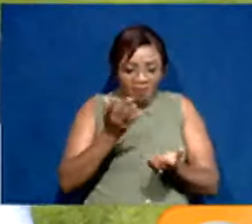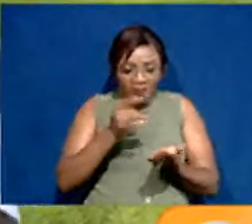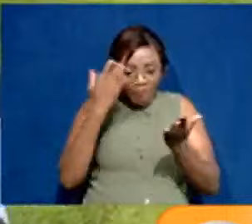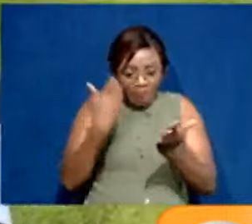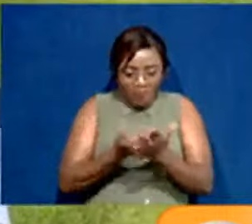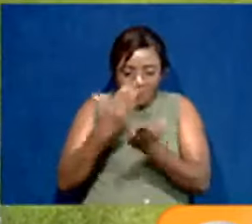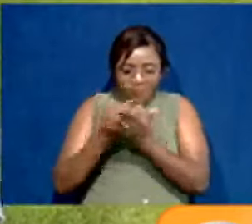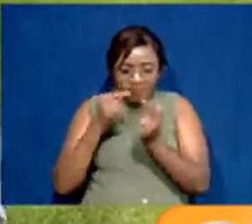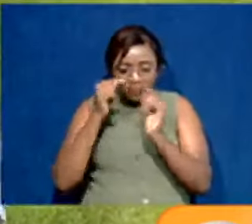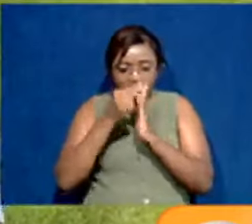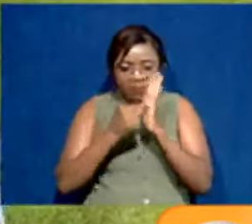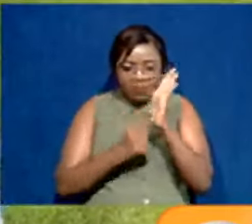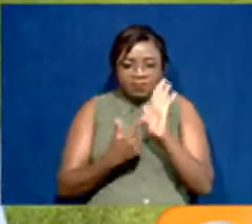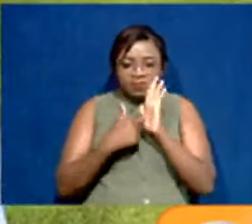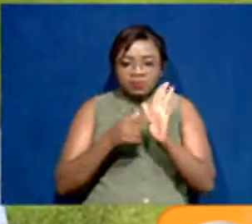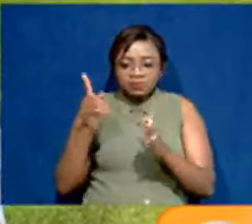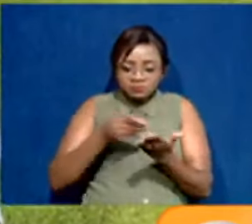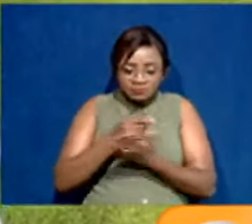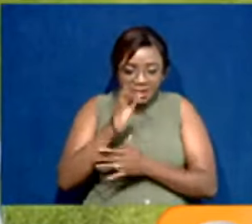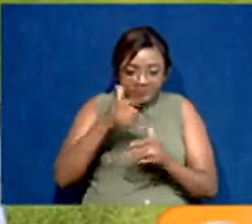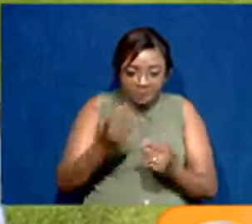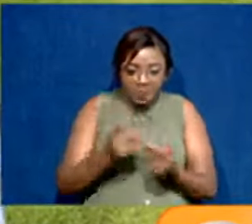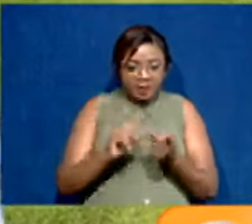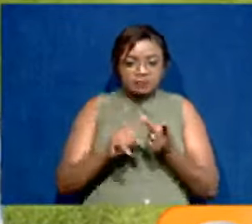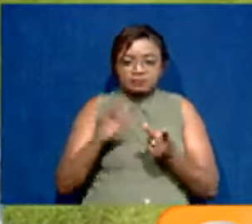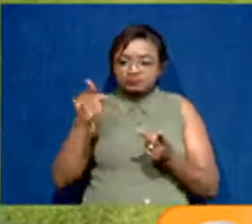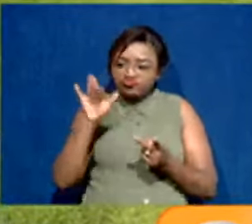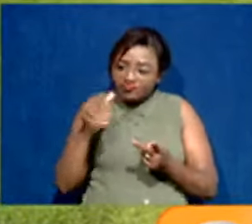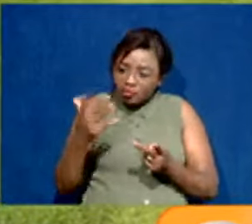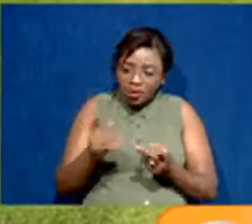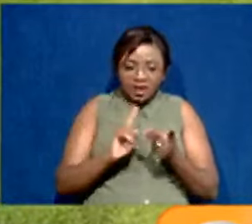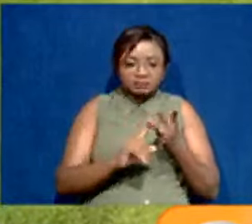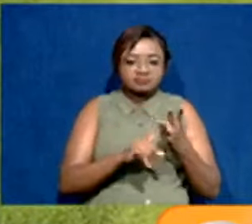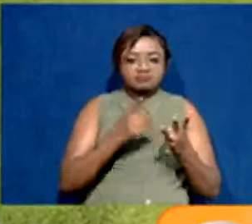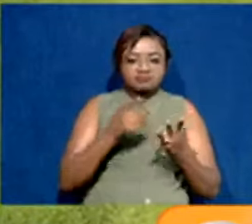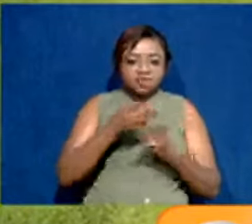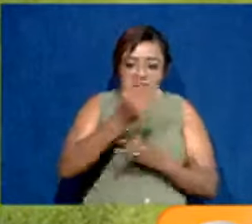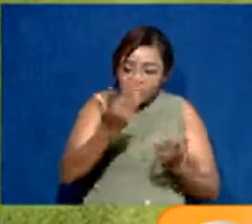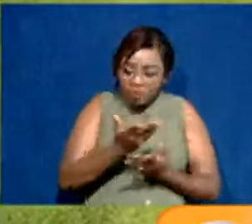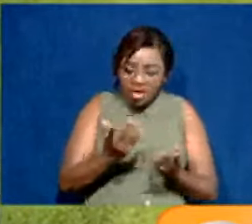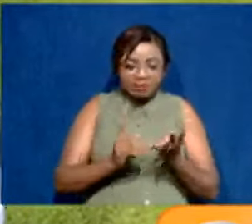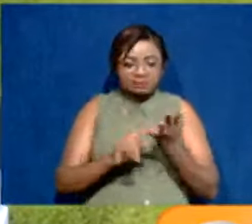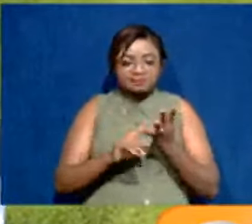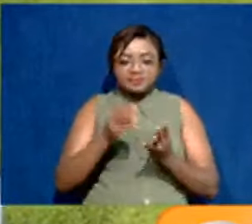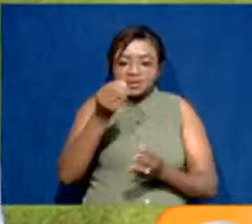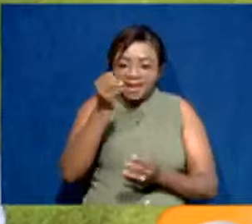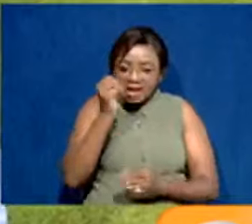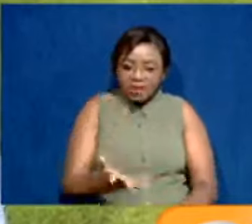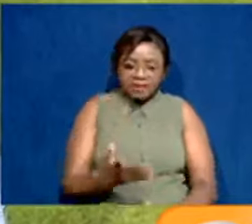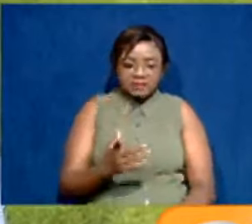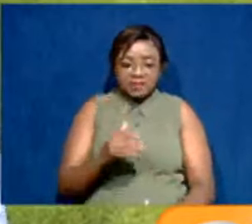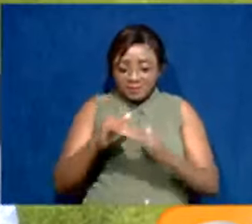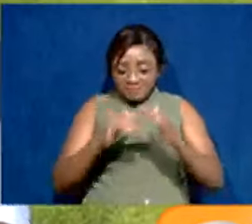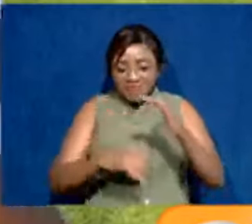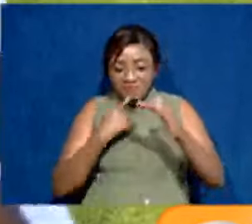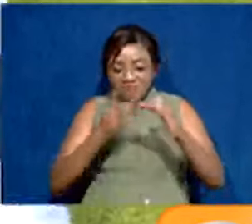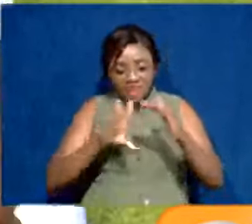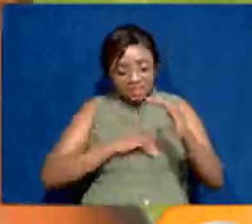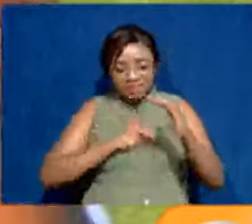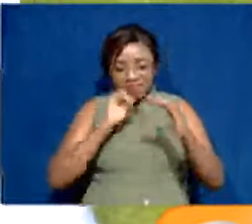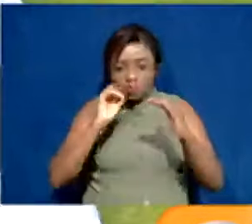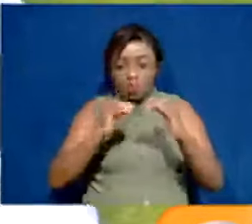kwamba amenunulia nani makandamia, ni wa wapi, na ni pesa ngapi zaidi ya shilingi 100. Hakuna chini ya shilingi 100. Hao